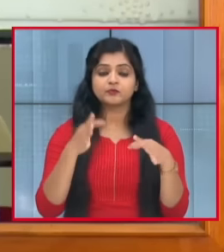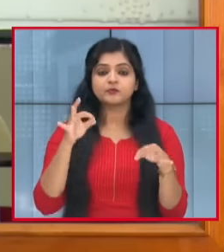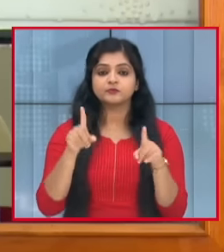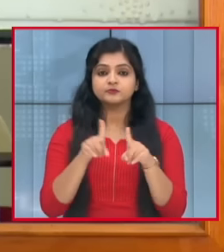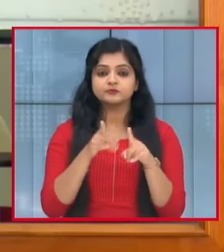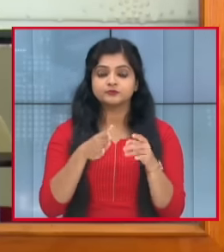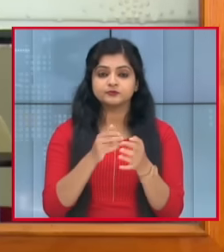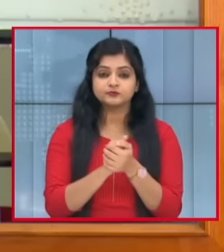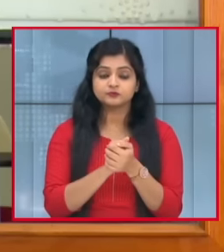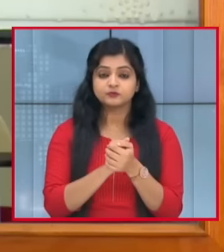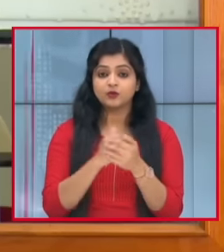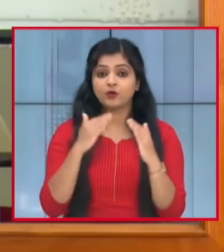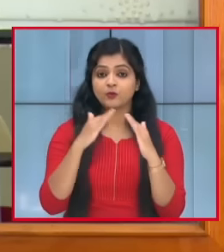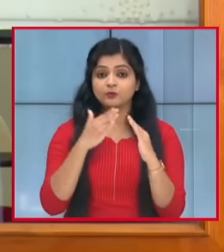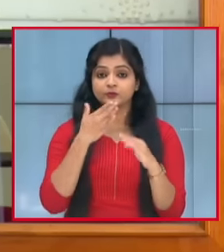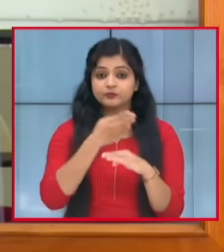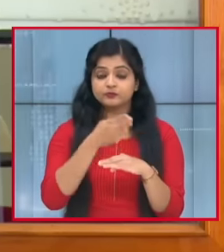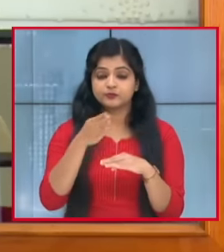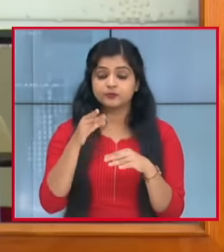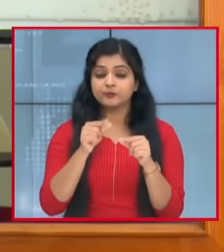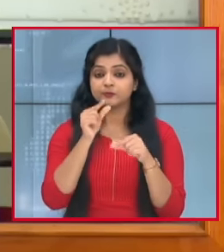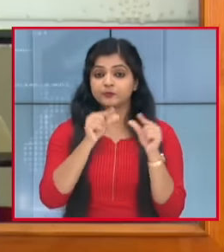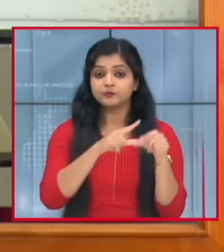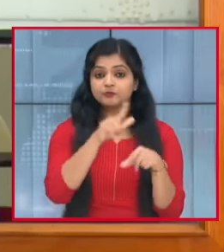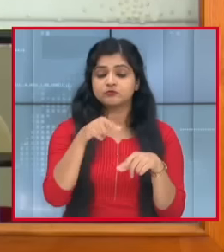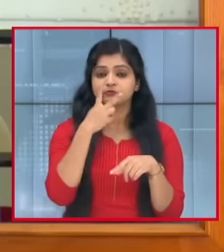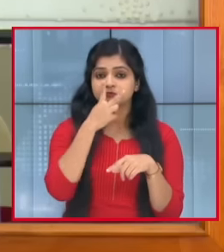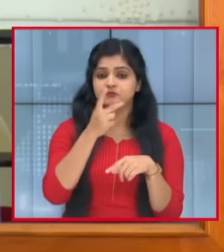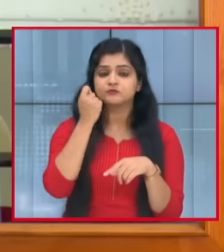സന്ദർശനവും ആളുകൾക്ക് ബോധ്യമാകും